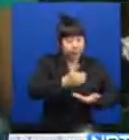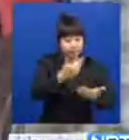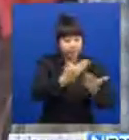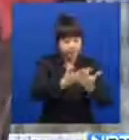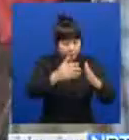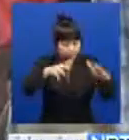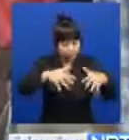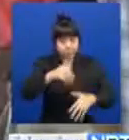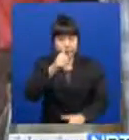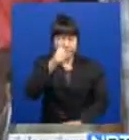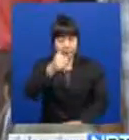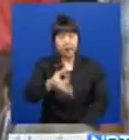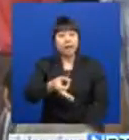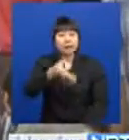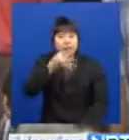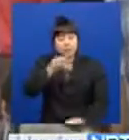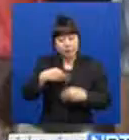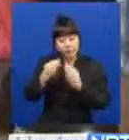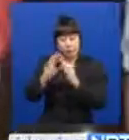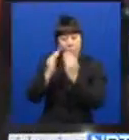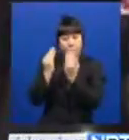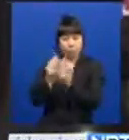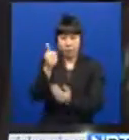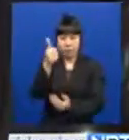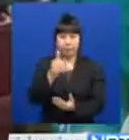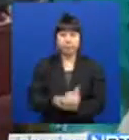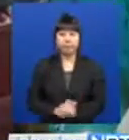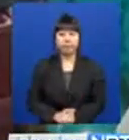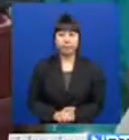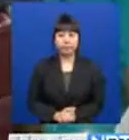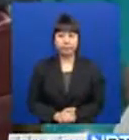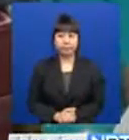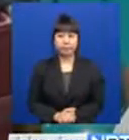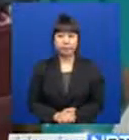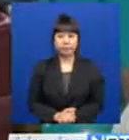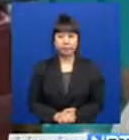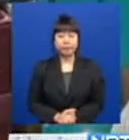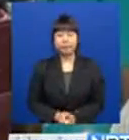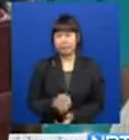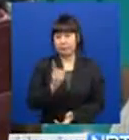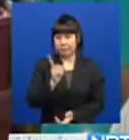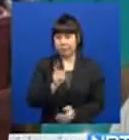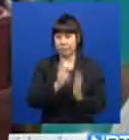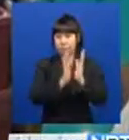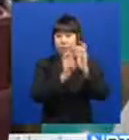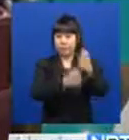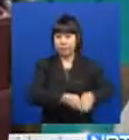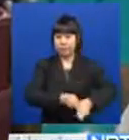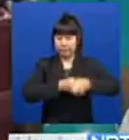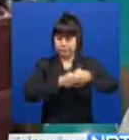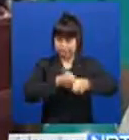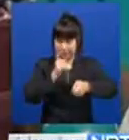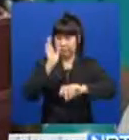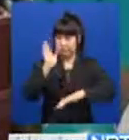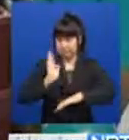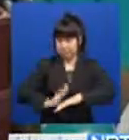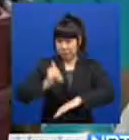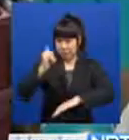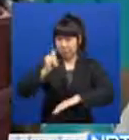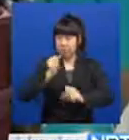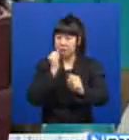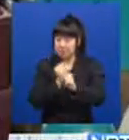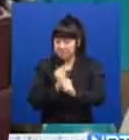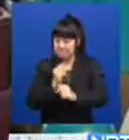ายได้และสร้างอาชีพให้กับครอบครัว แต่จริงๆแล้วเกษตรกรผู้ผลิตนี้เก่งผ